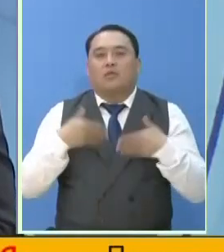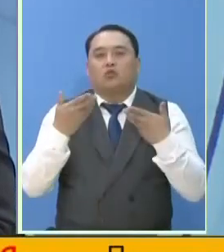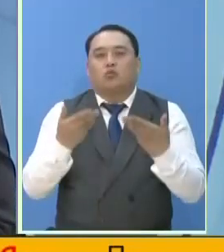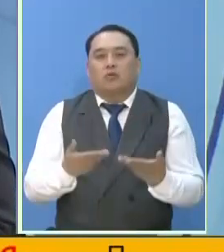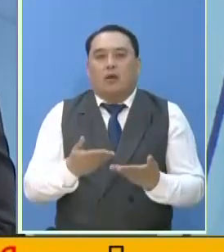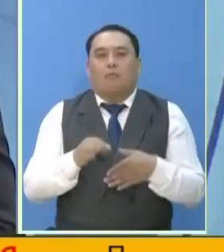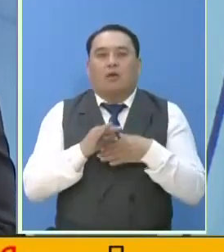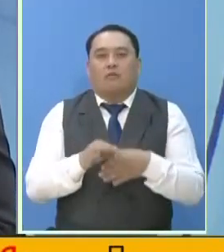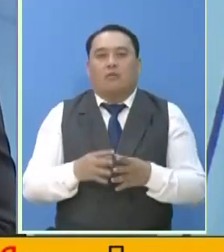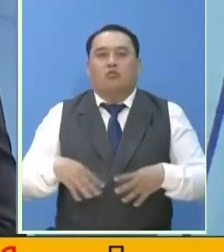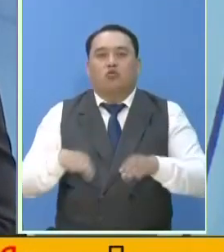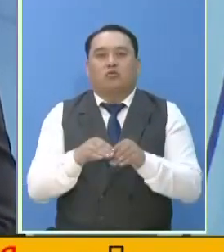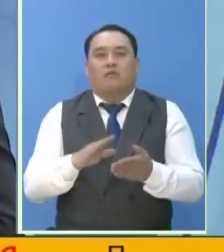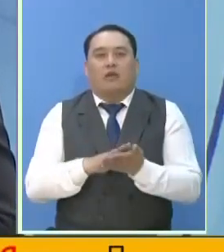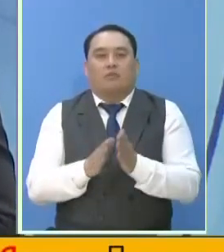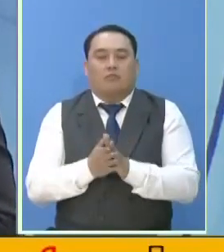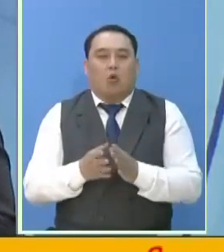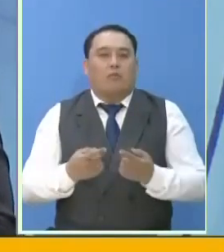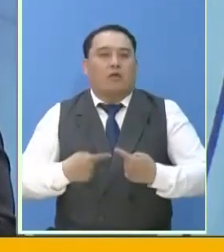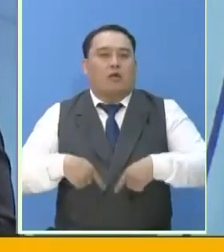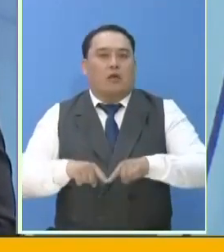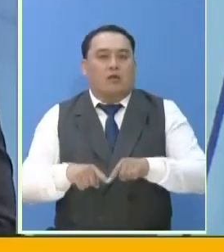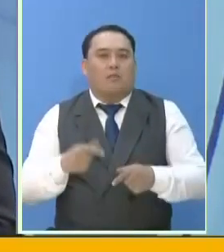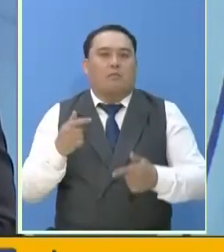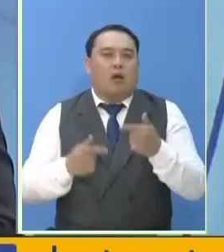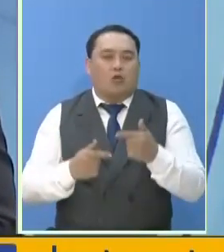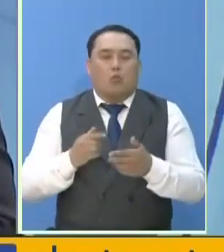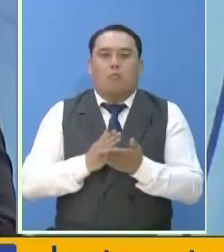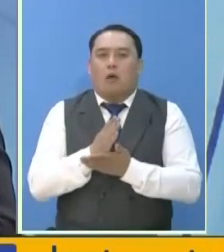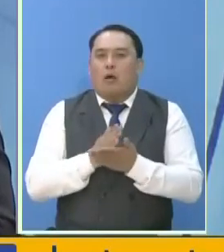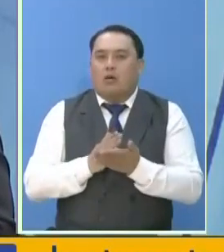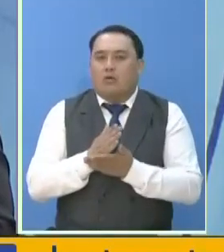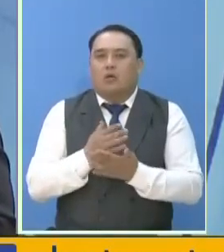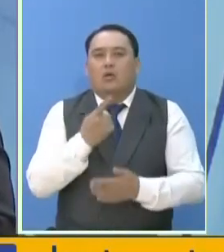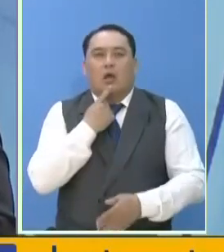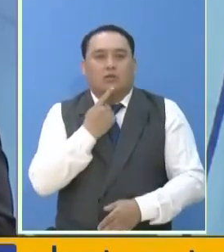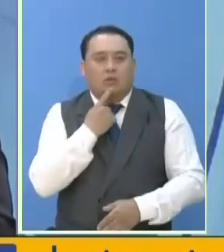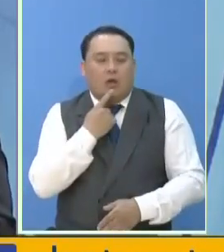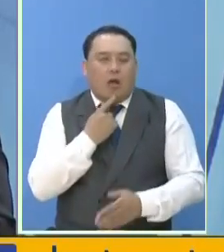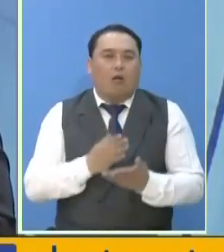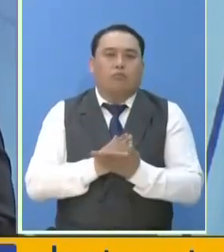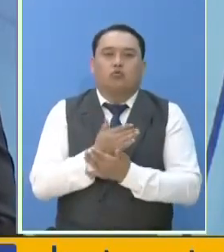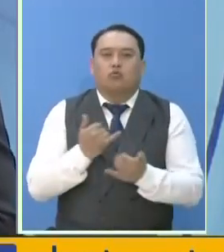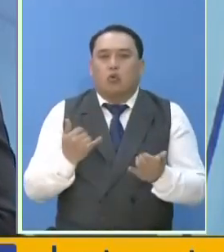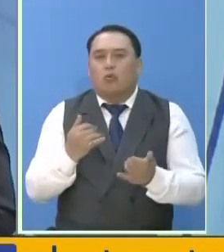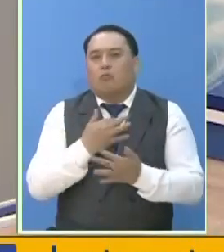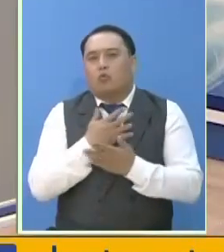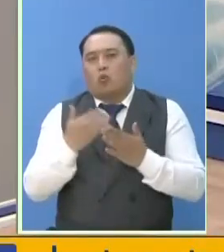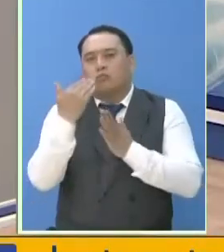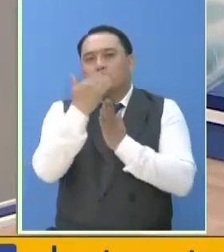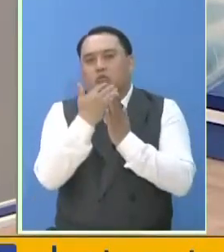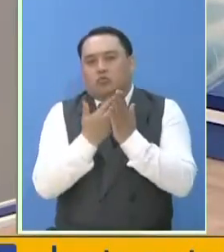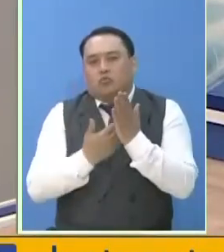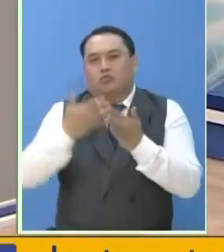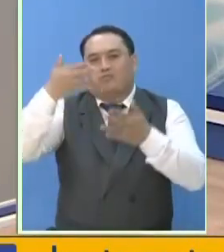но это проводит же общественное объединение, они рассматривают даже гендерную там политику, рассматривают, на каком языке они опрос проводят. То есть много пунктов, очень, которые